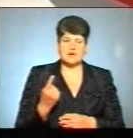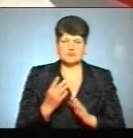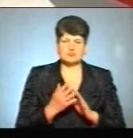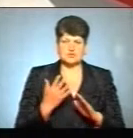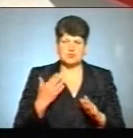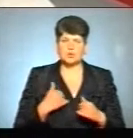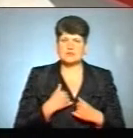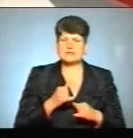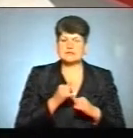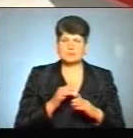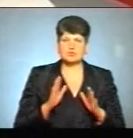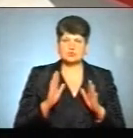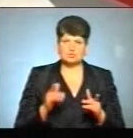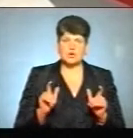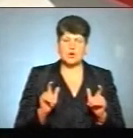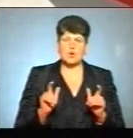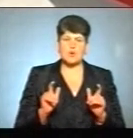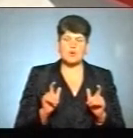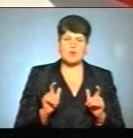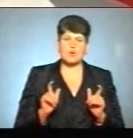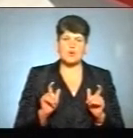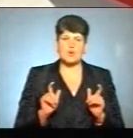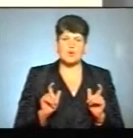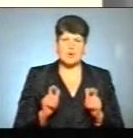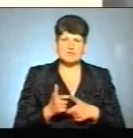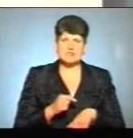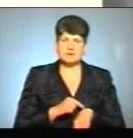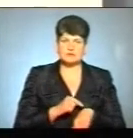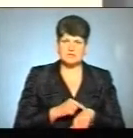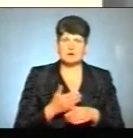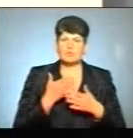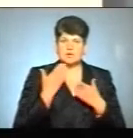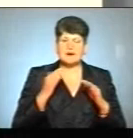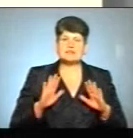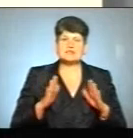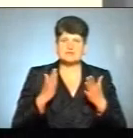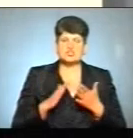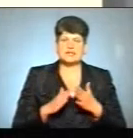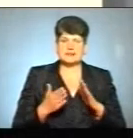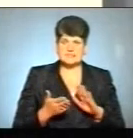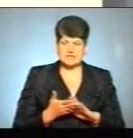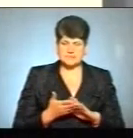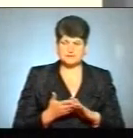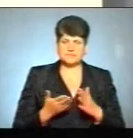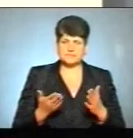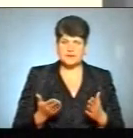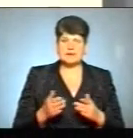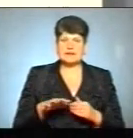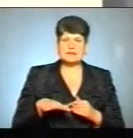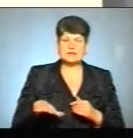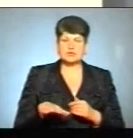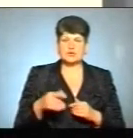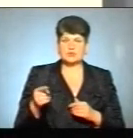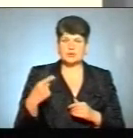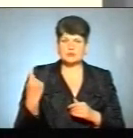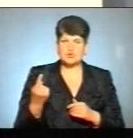у нас не може бути введена комендантська година, тому що в країні не введено звичайний стан, чи в частині країни не введено звичайний стан. На території